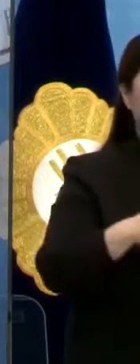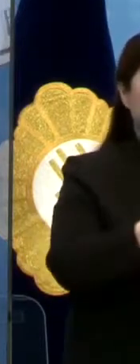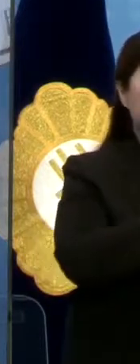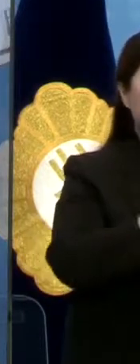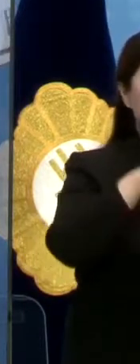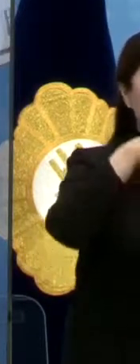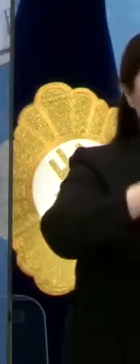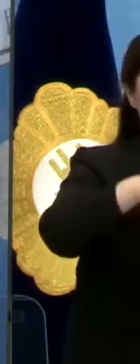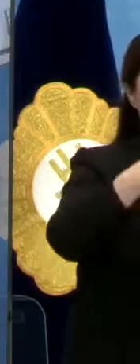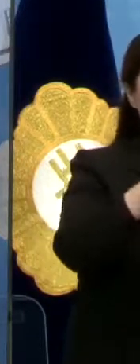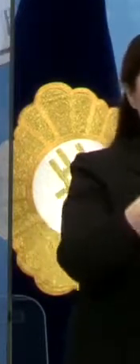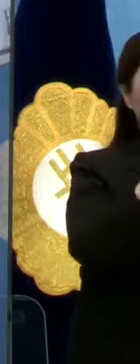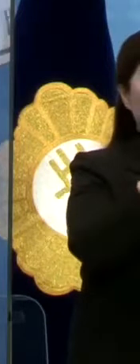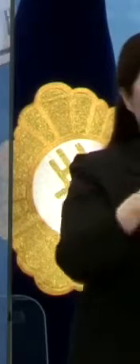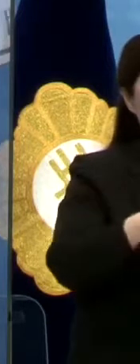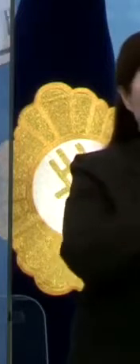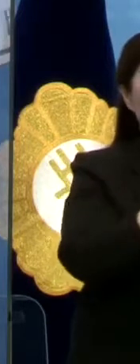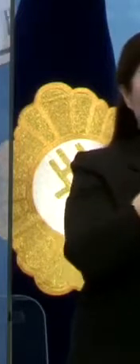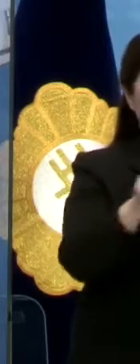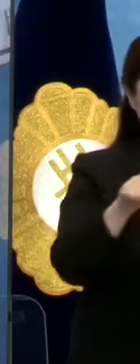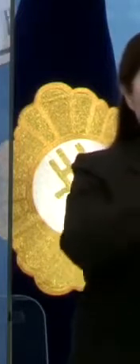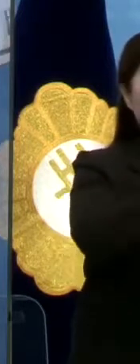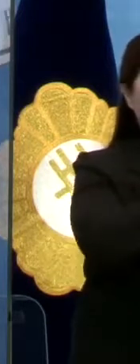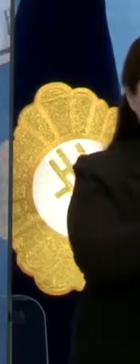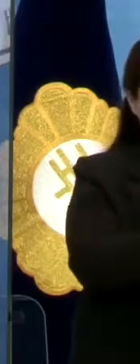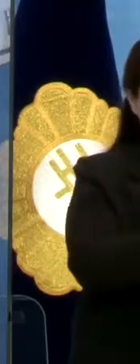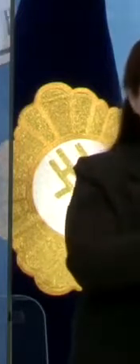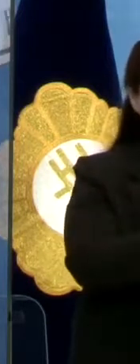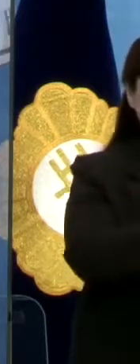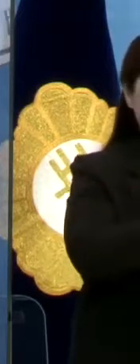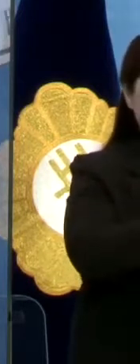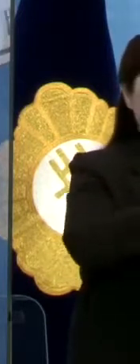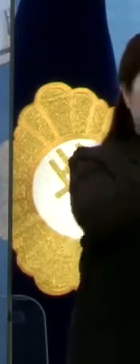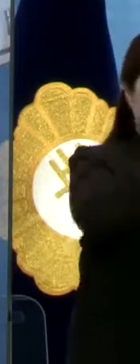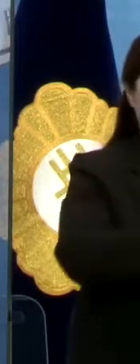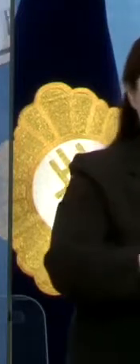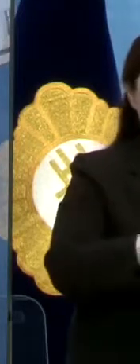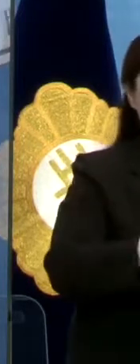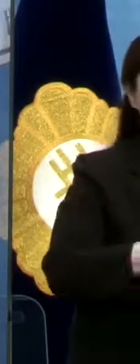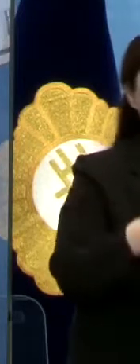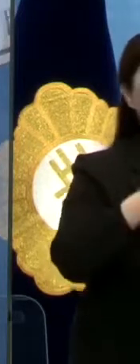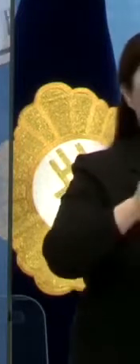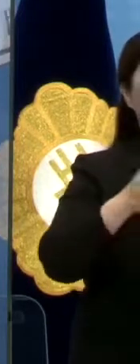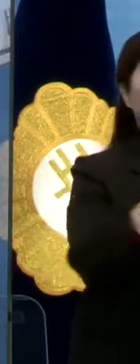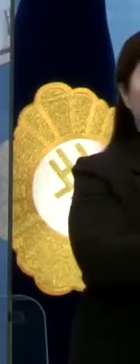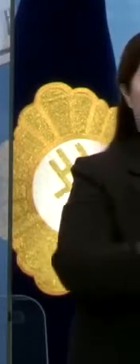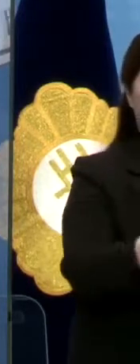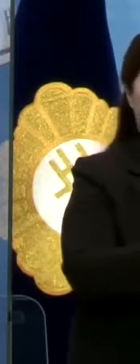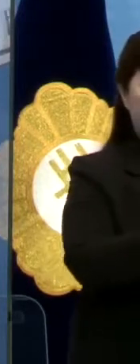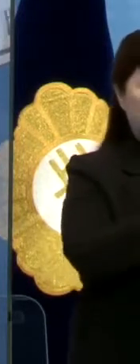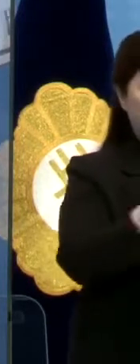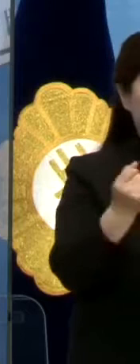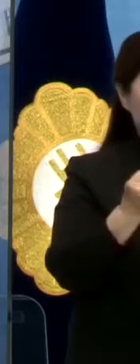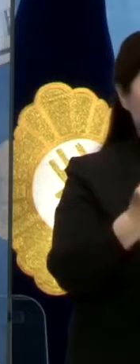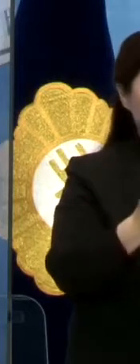의원, 주승용 의원, 황중원 의원, 나경원 의원 무순입니다. 20대 국회의원들께서